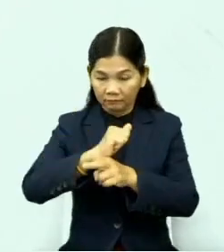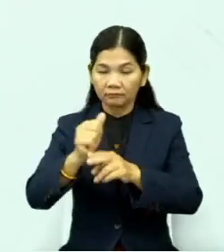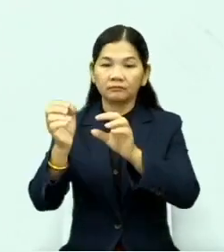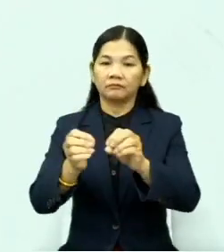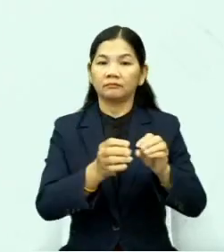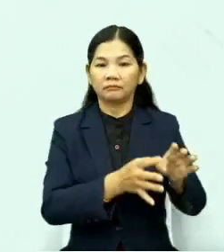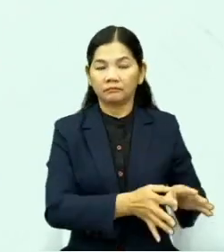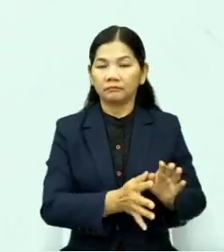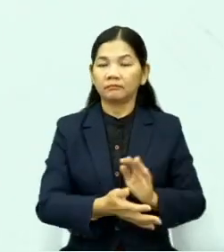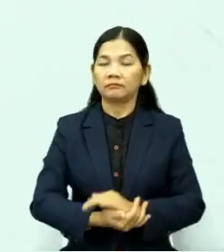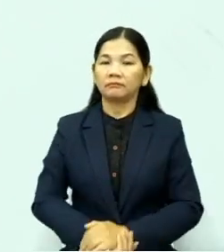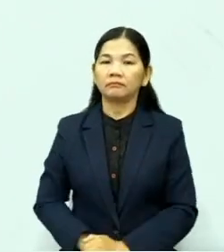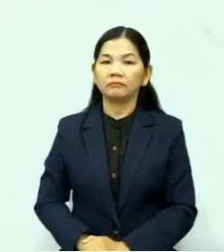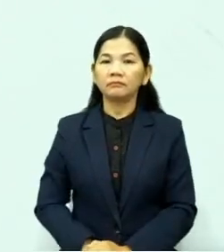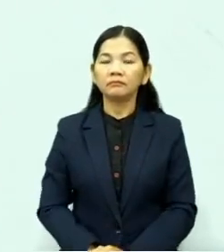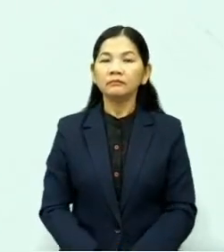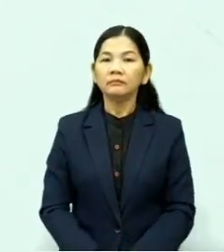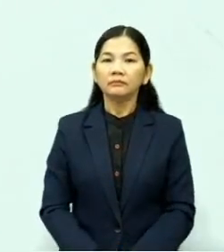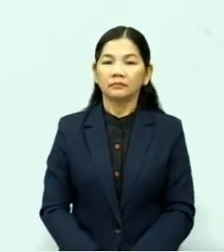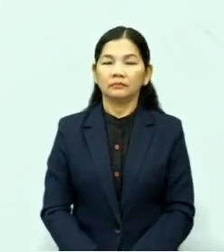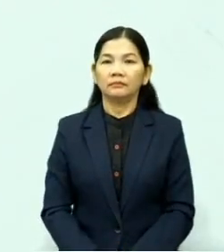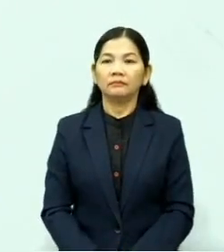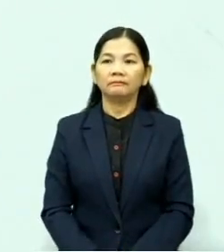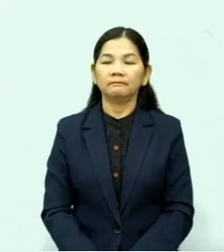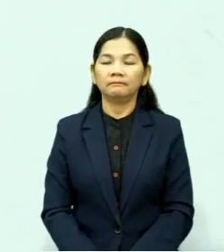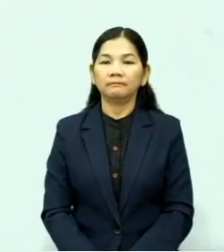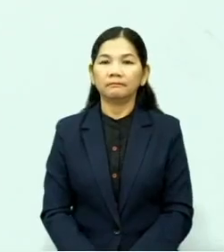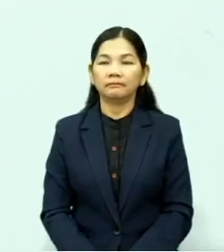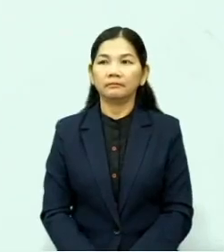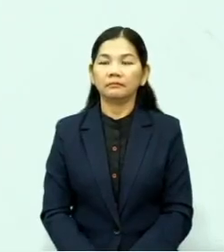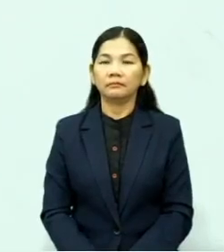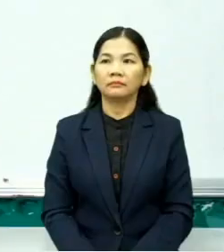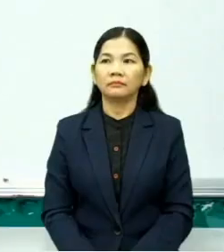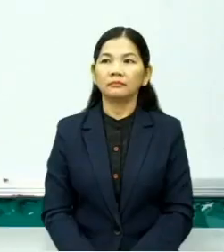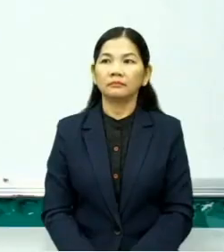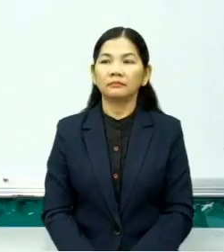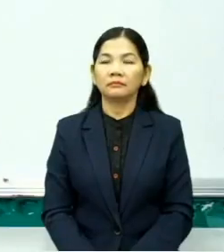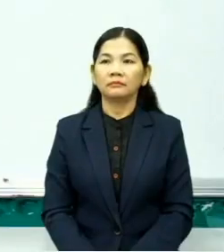កិច្ចការផ្ទះចេញហើយណាកូនចា